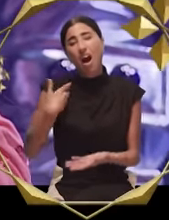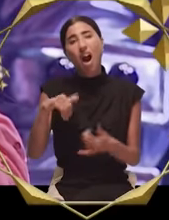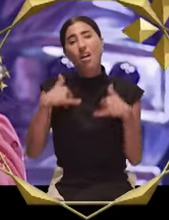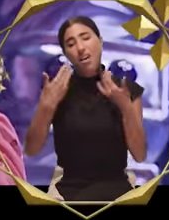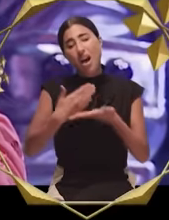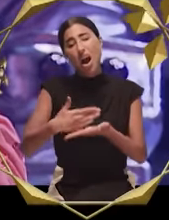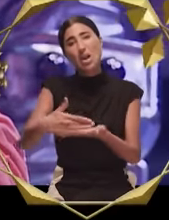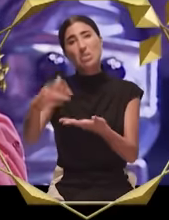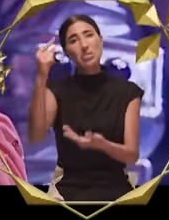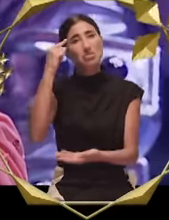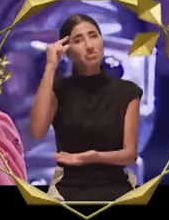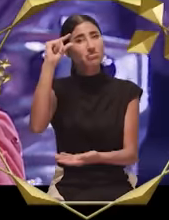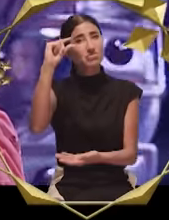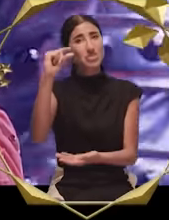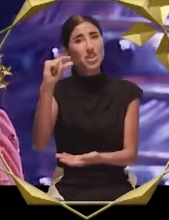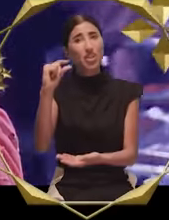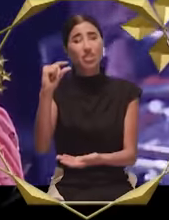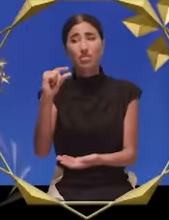رأسي عقلا